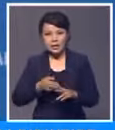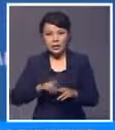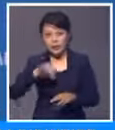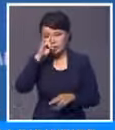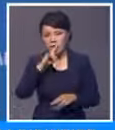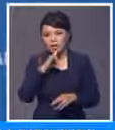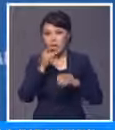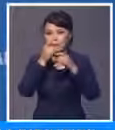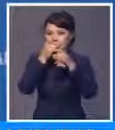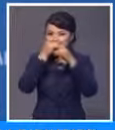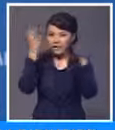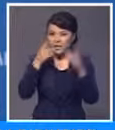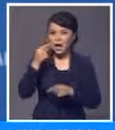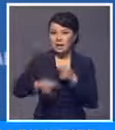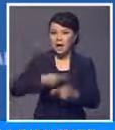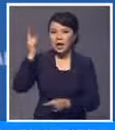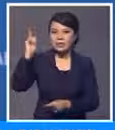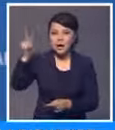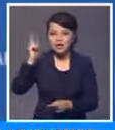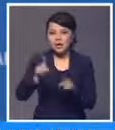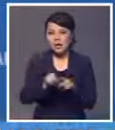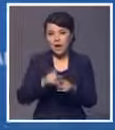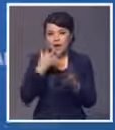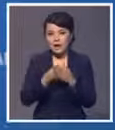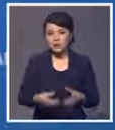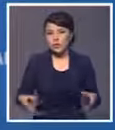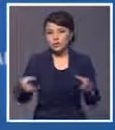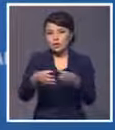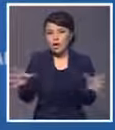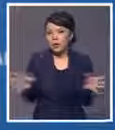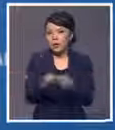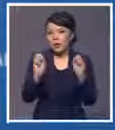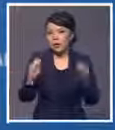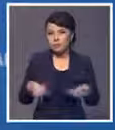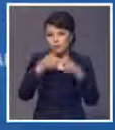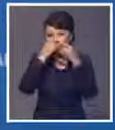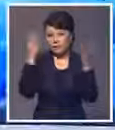қазақ мәдениеті, ғасырдан ғасырға келген мәдениет топтастыруға, біріктіруге жарайтын мәдениет.